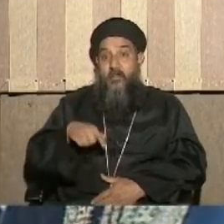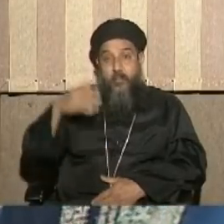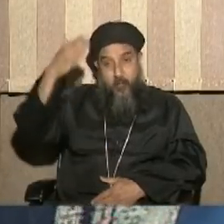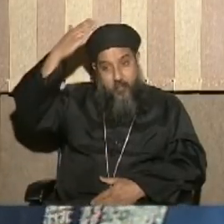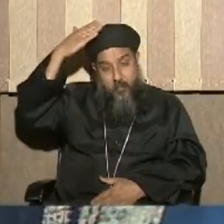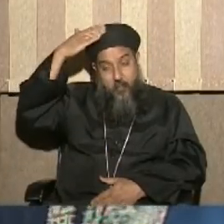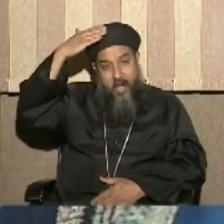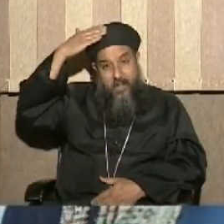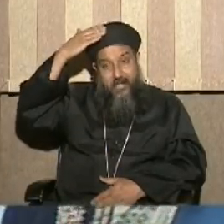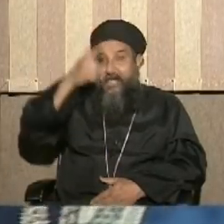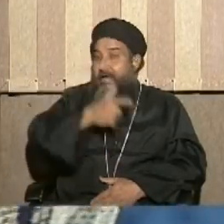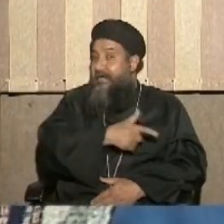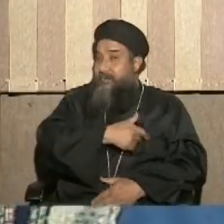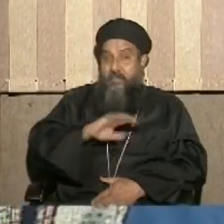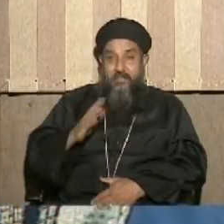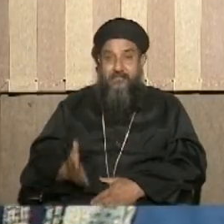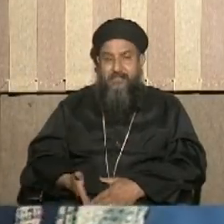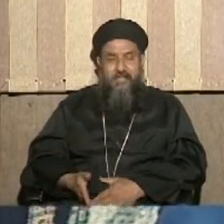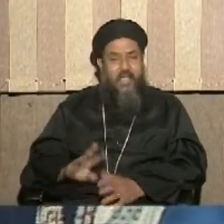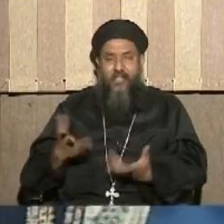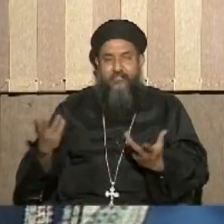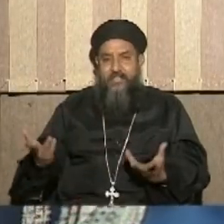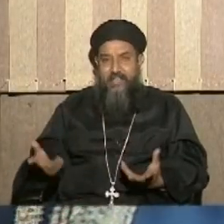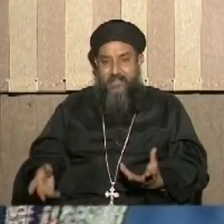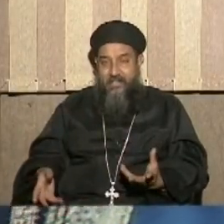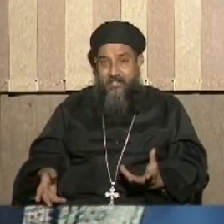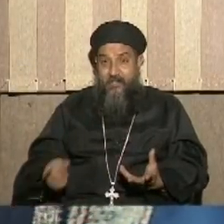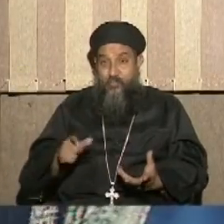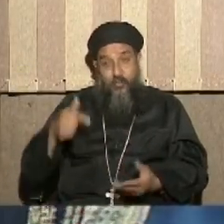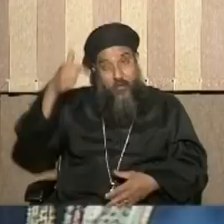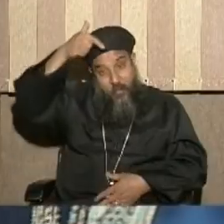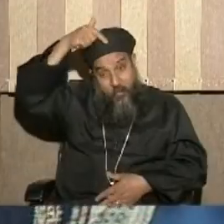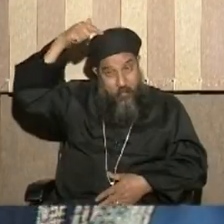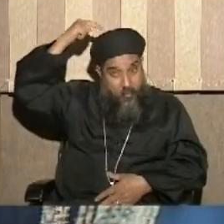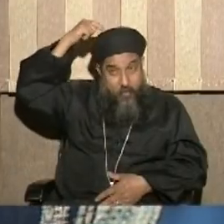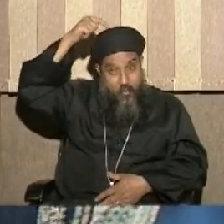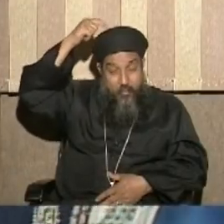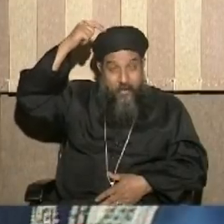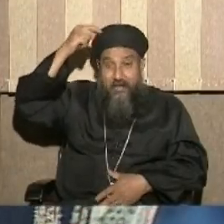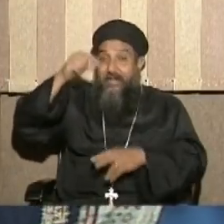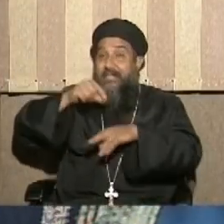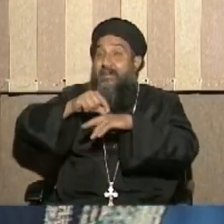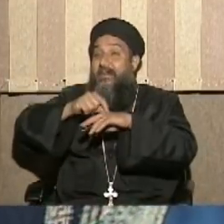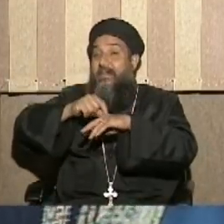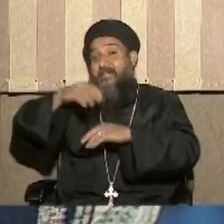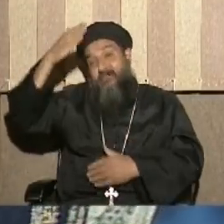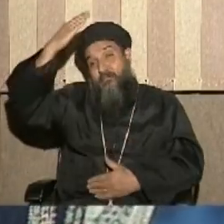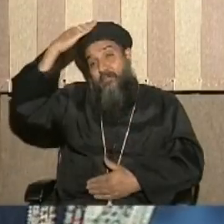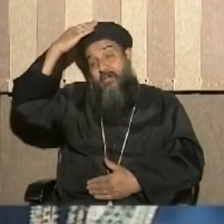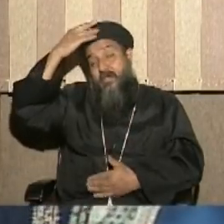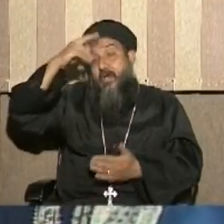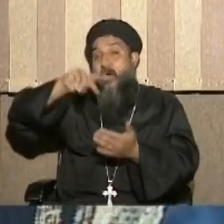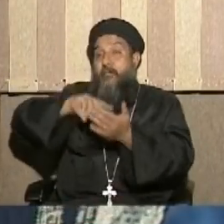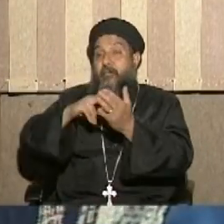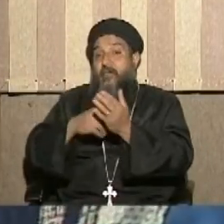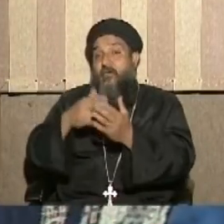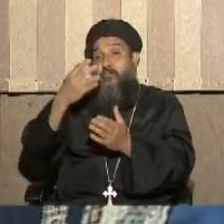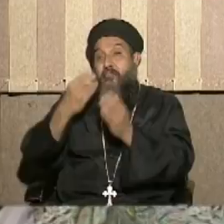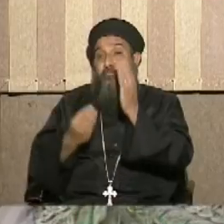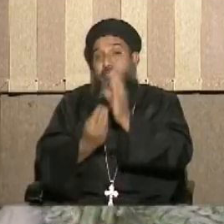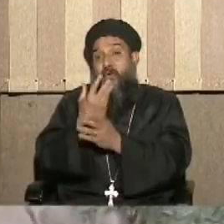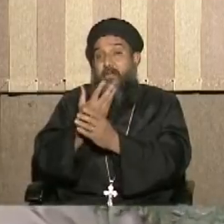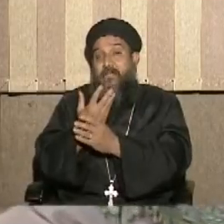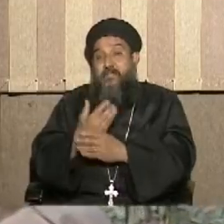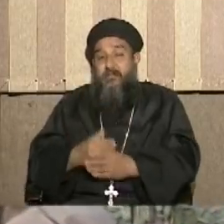بيهم. ليه يا مولاي؟ هو في إيه؟ دول رهبان وناس بركة، وربنا بيعمل على أيديهم